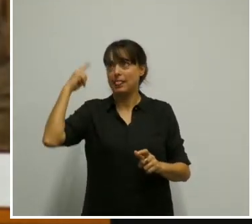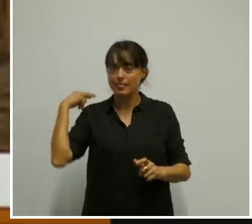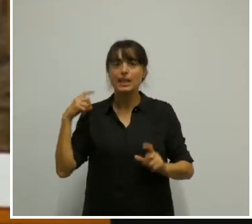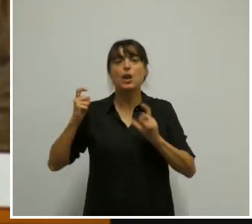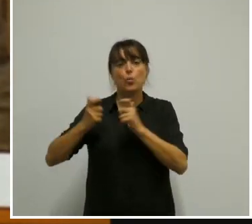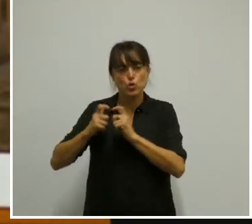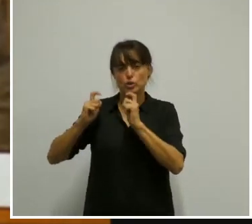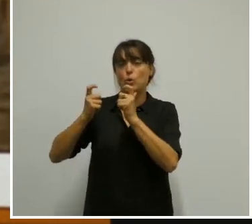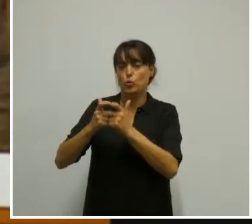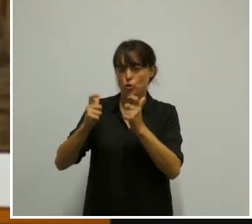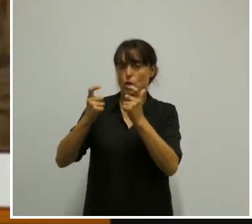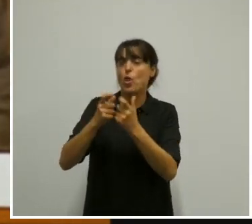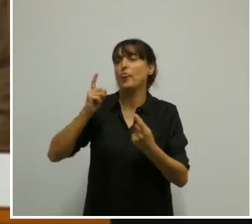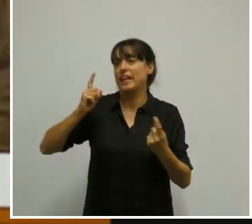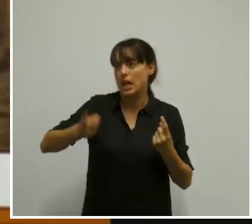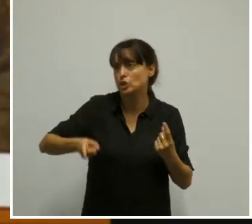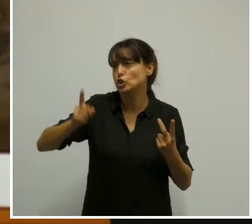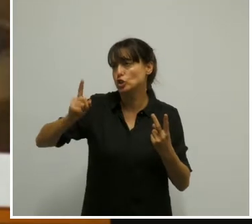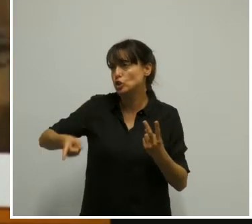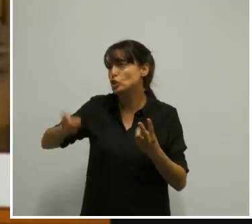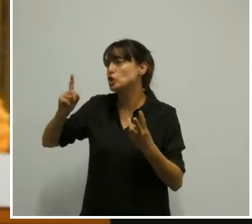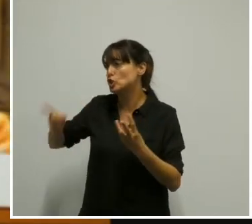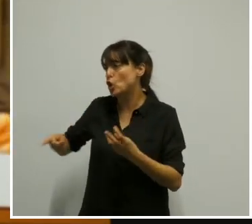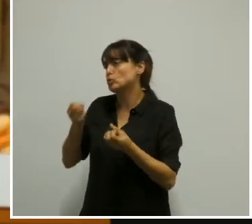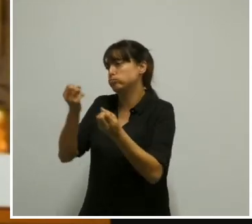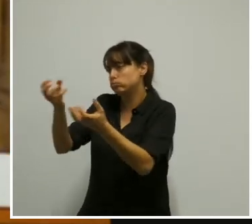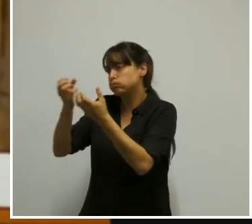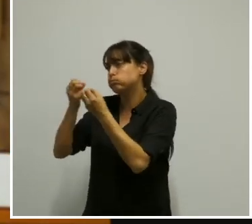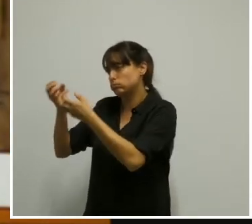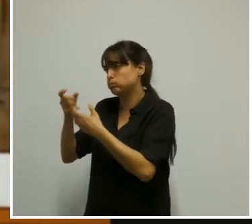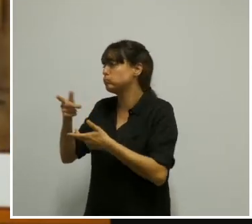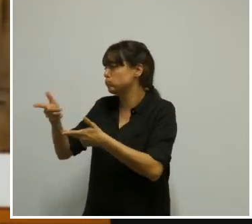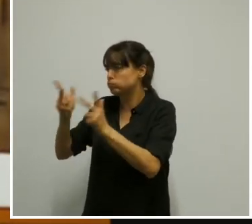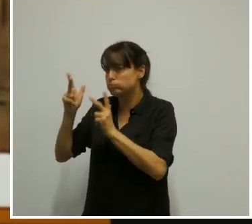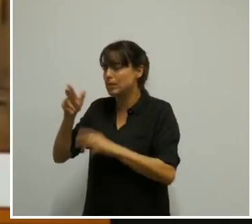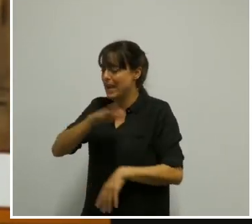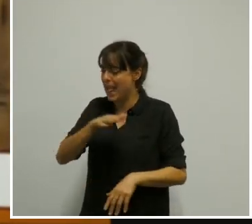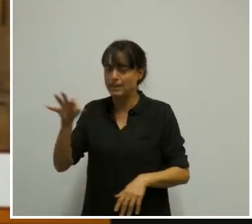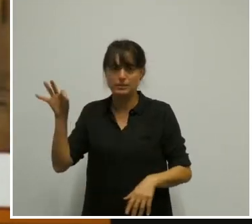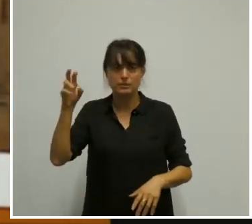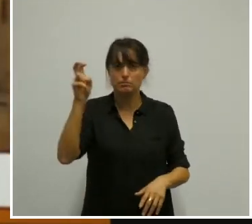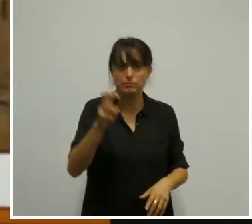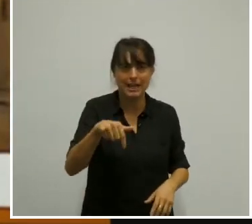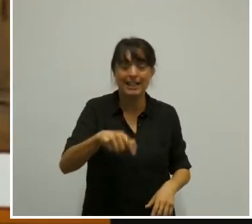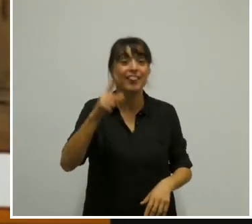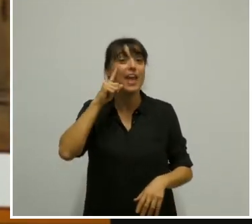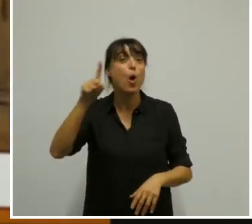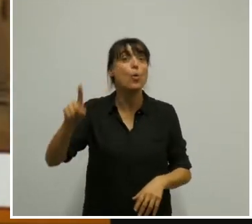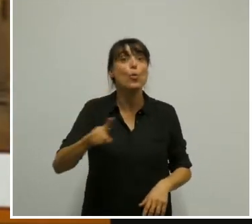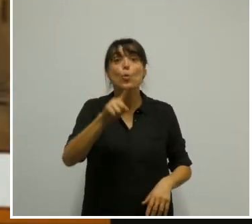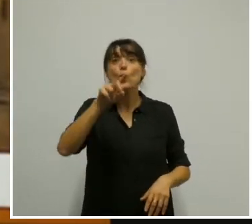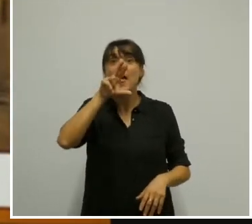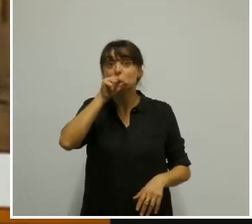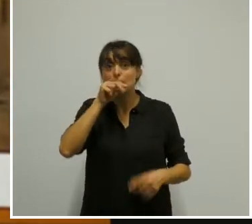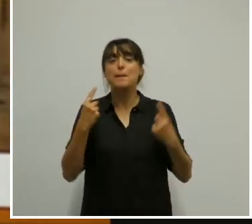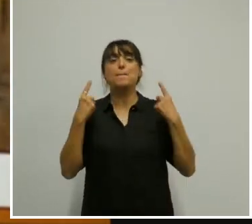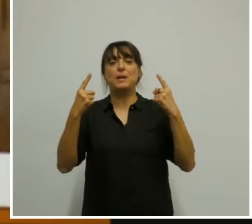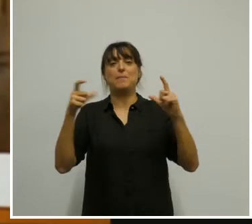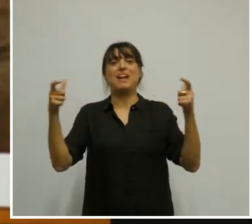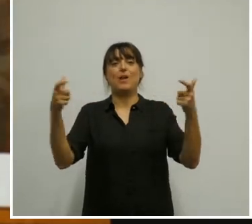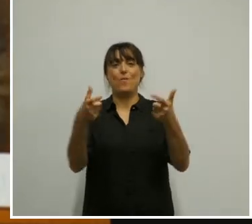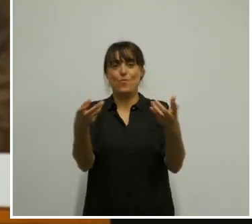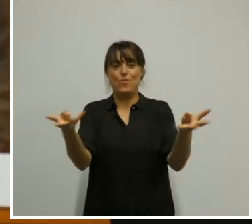fent reunions amb direccions i demés per anar informant d'això. I el dia 1 de desembre serà la primera